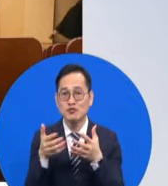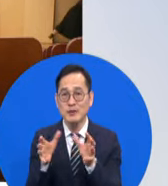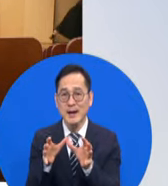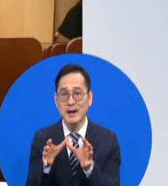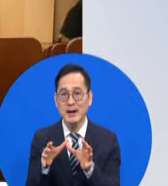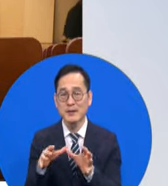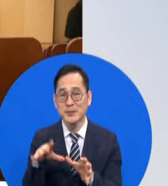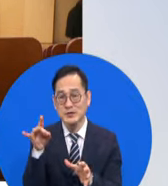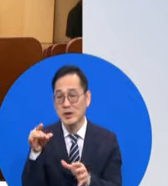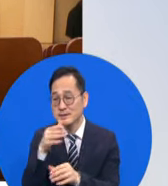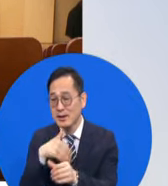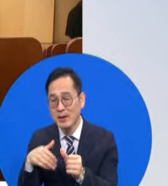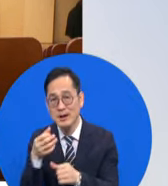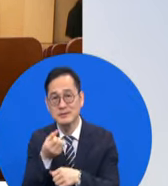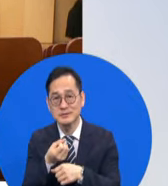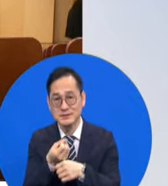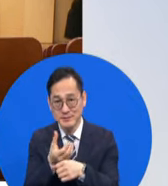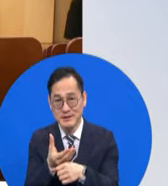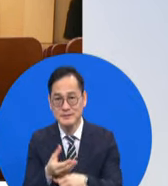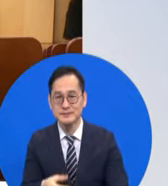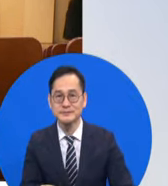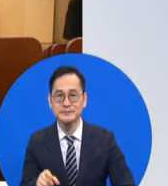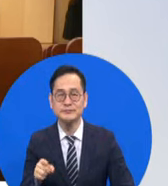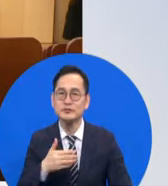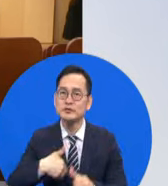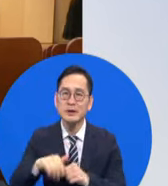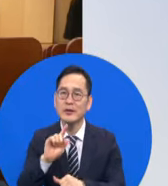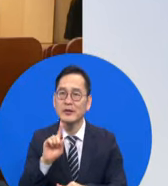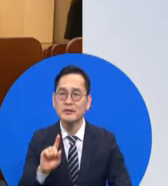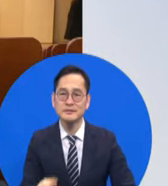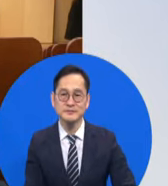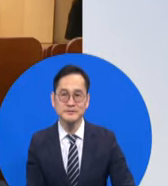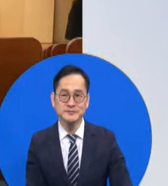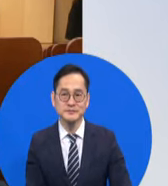김유빈 기자가 나가 있습니다. 김 기자, 민주당 상황실 분위기 어떻습니까?